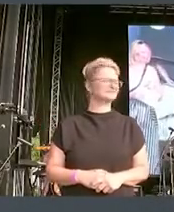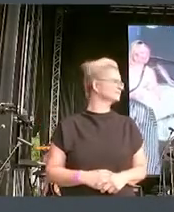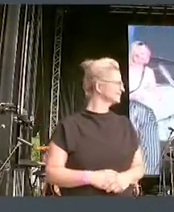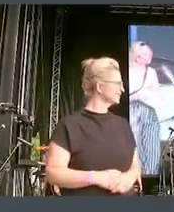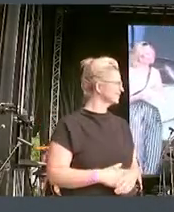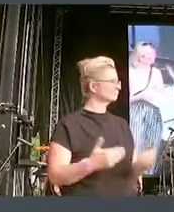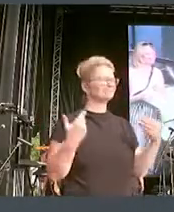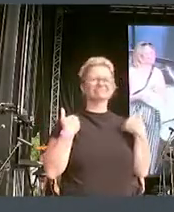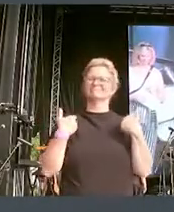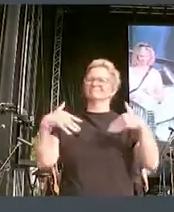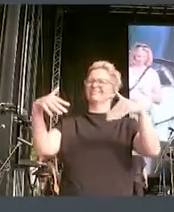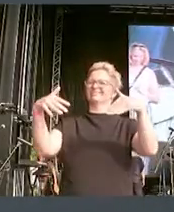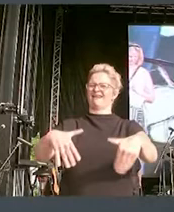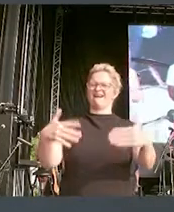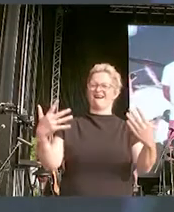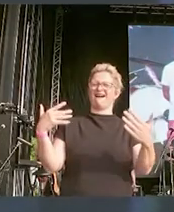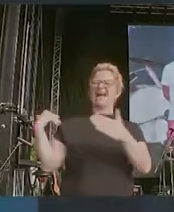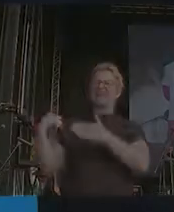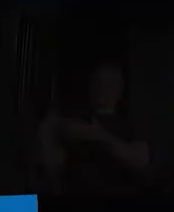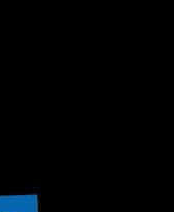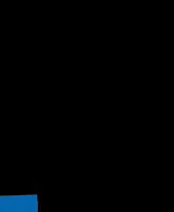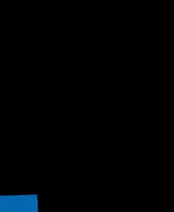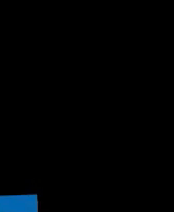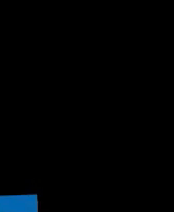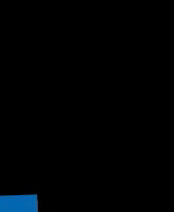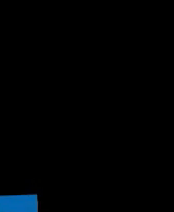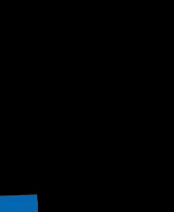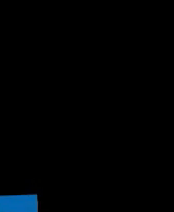Ich verkörpere hier die Generation Treuhand.